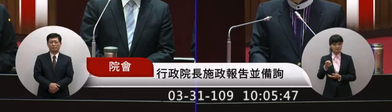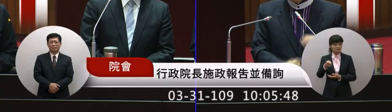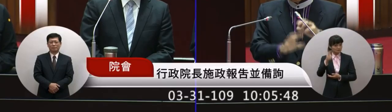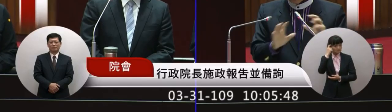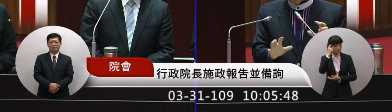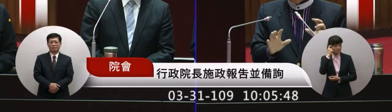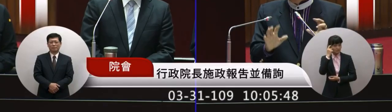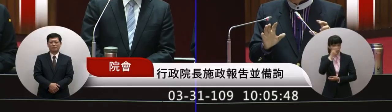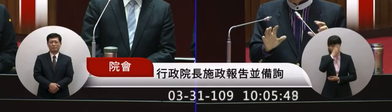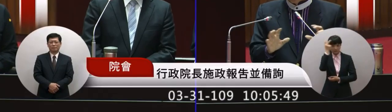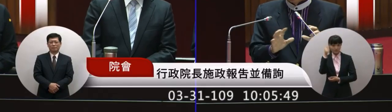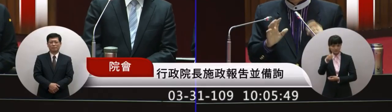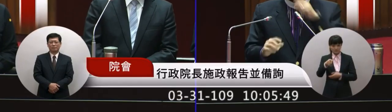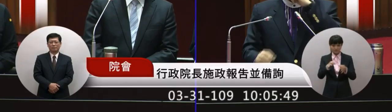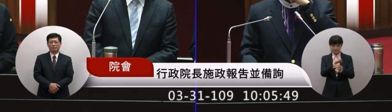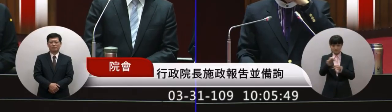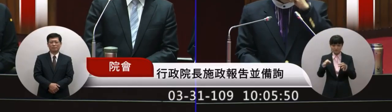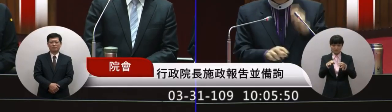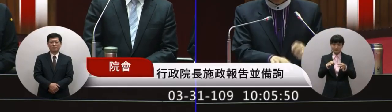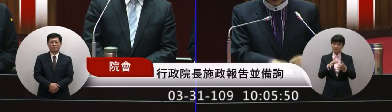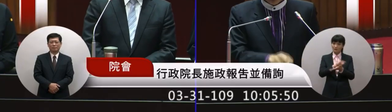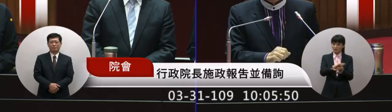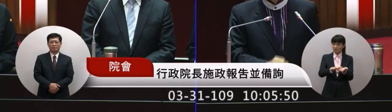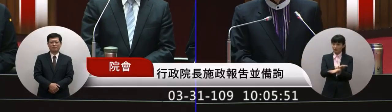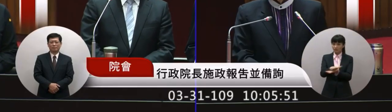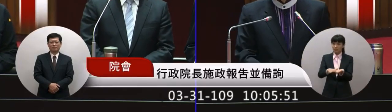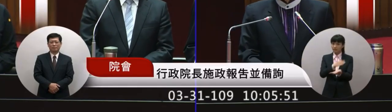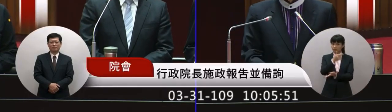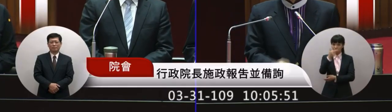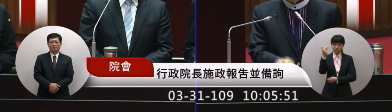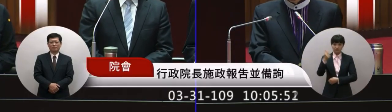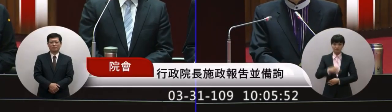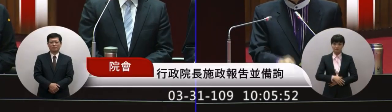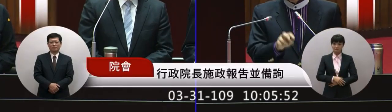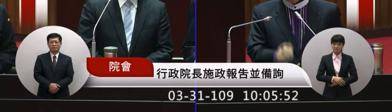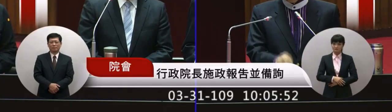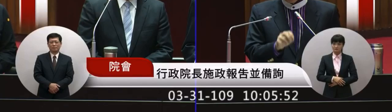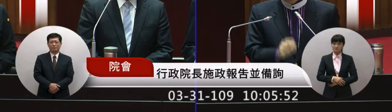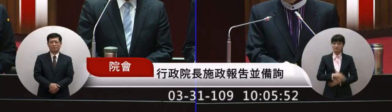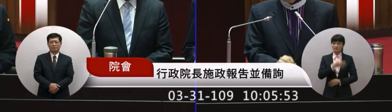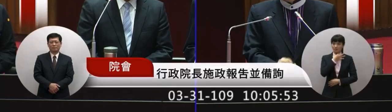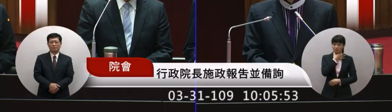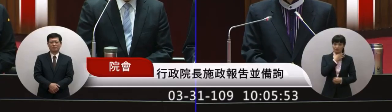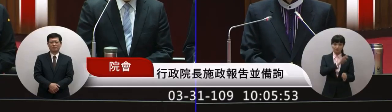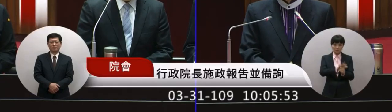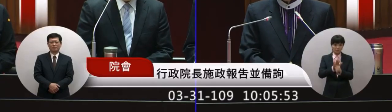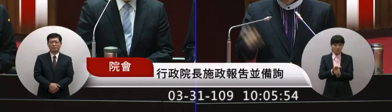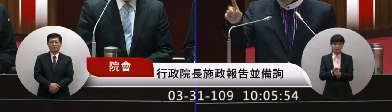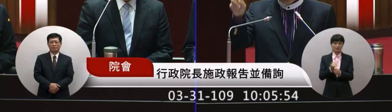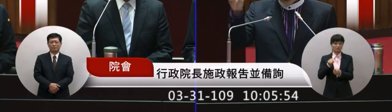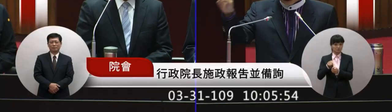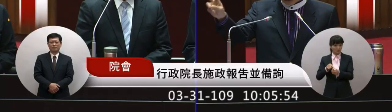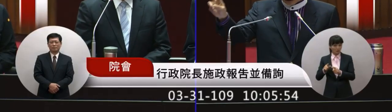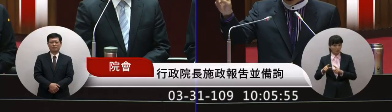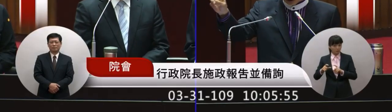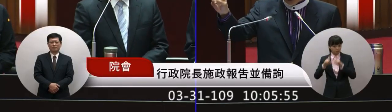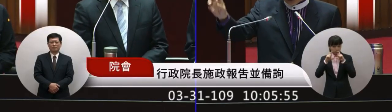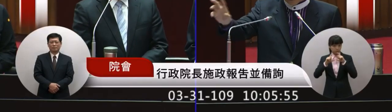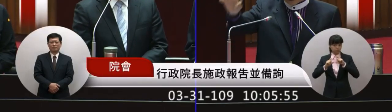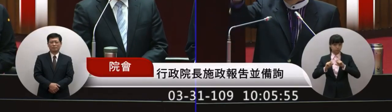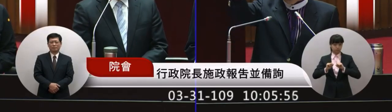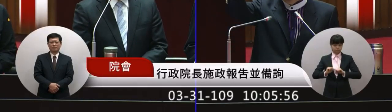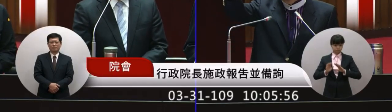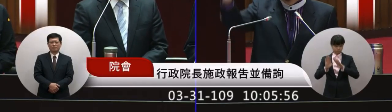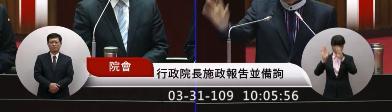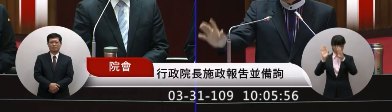你就发现到经济的凌乱、经济活动、纾困以及振兴，没有像陈时中做